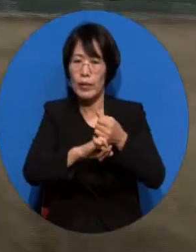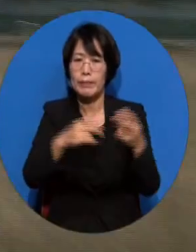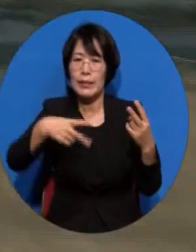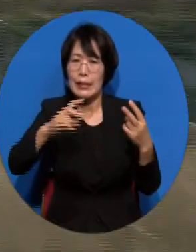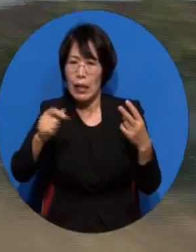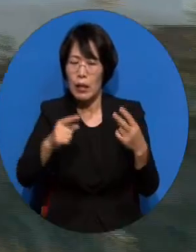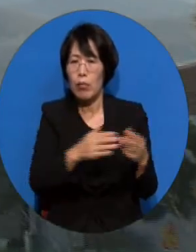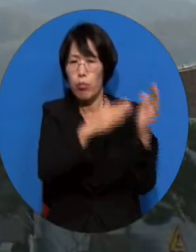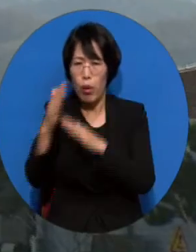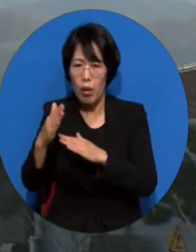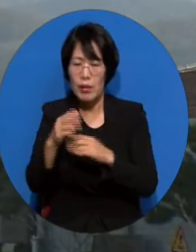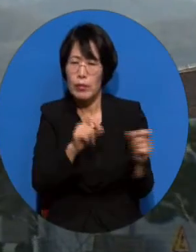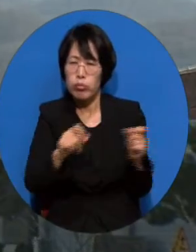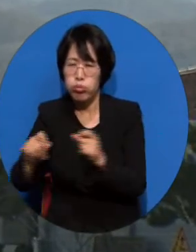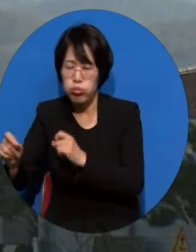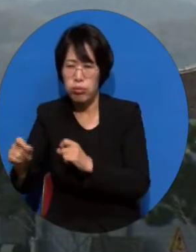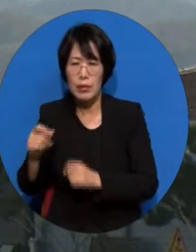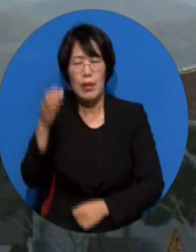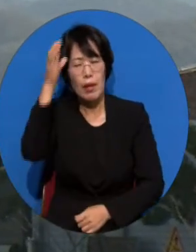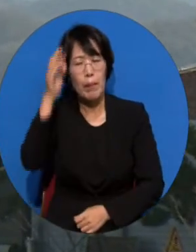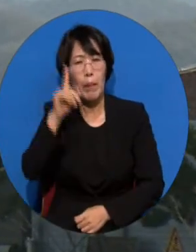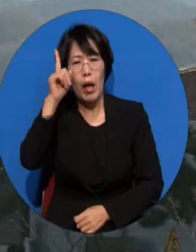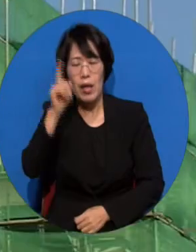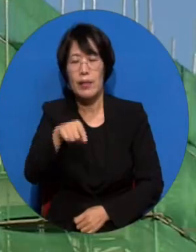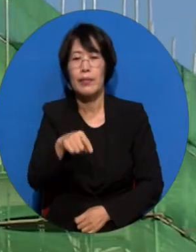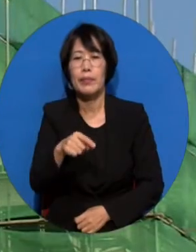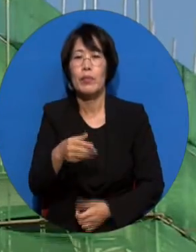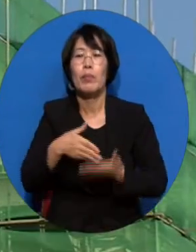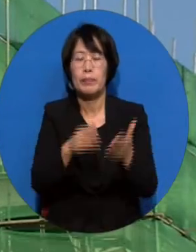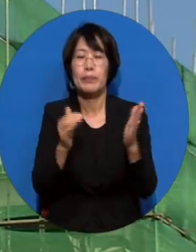이전을 차일피일 미룬 채 희망 고문으로 일관하고 있다며 이같이 요구했습니다.